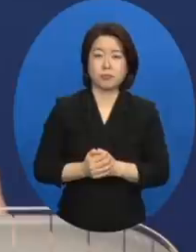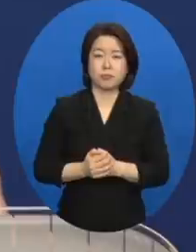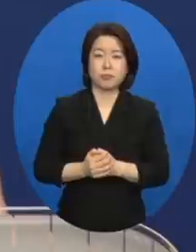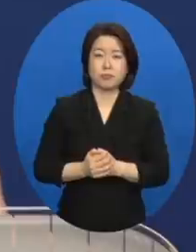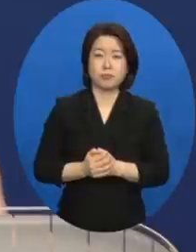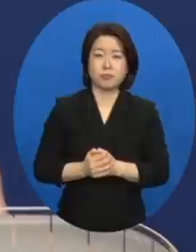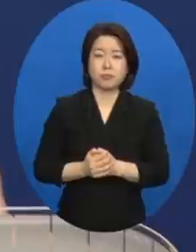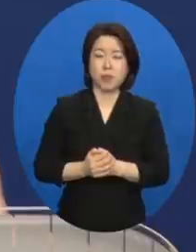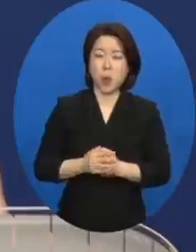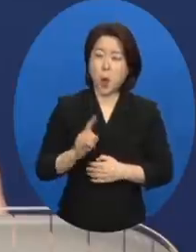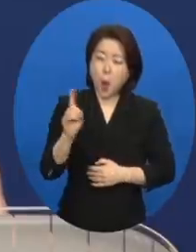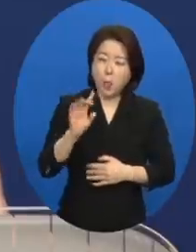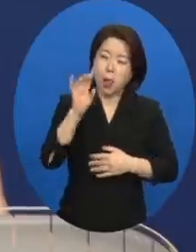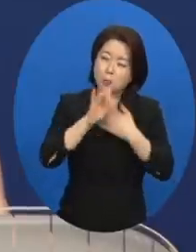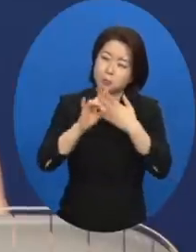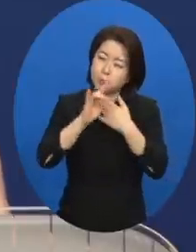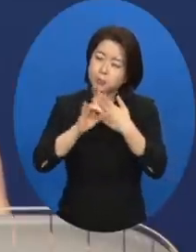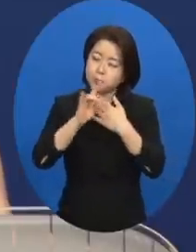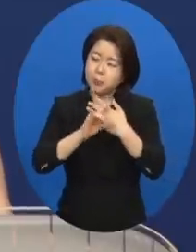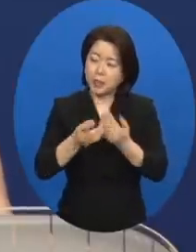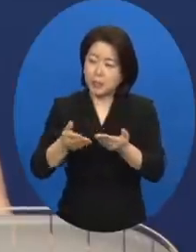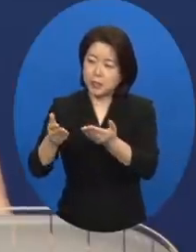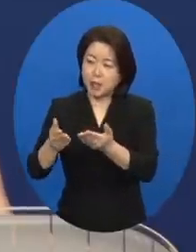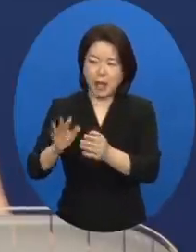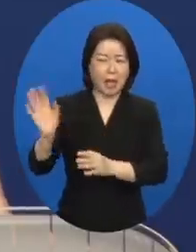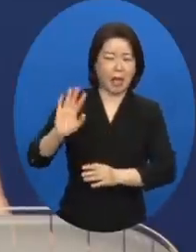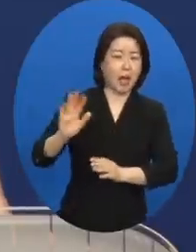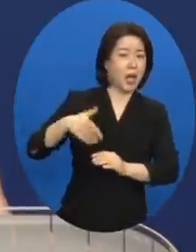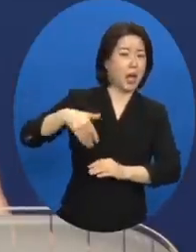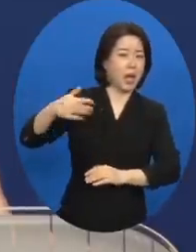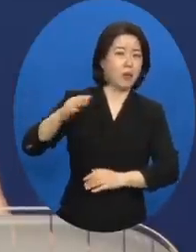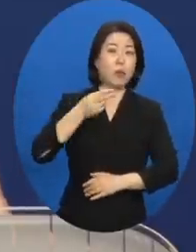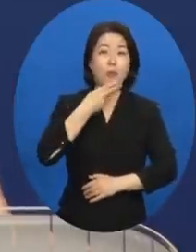얘기를 해서라도 안 갔어요.